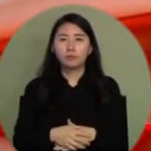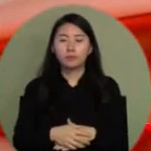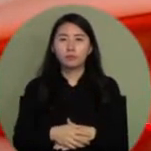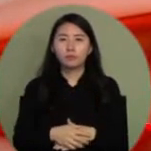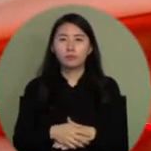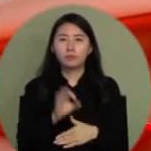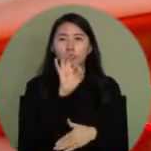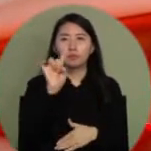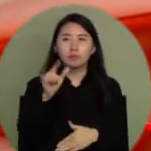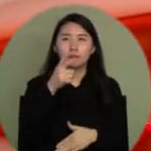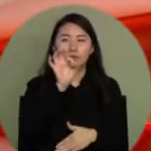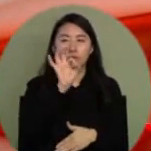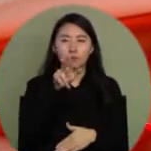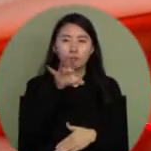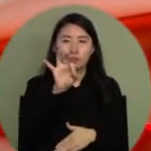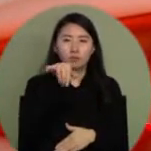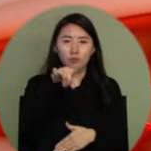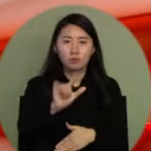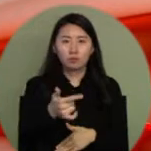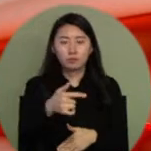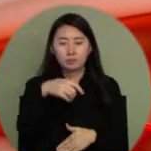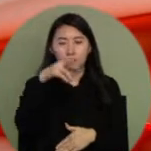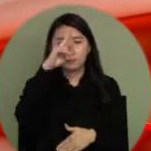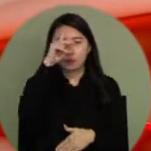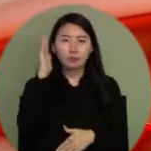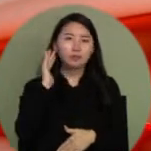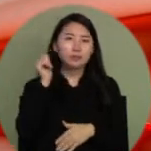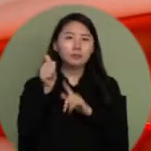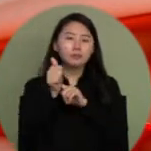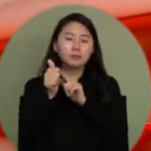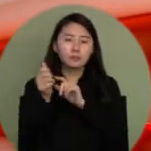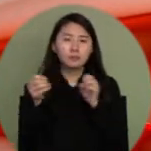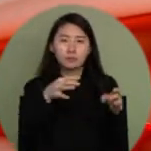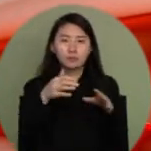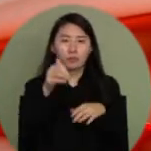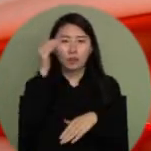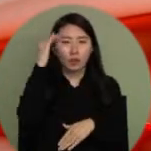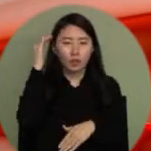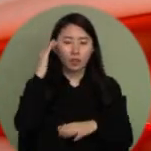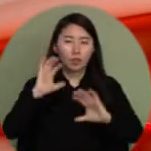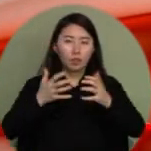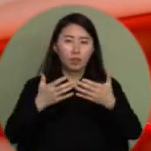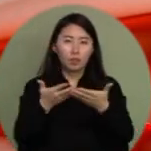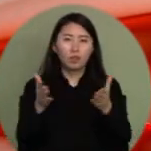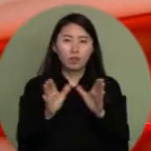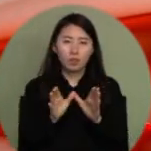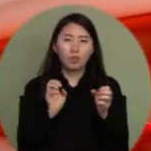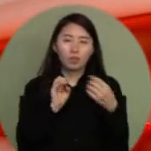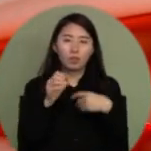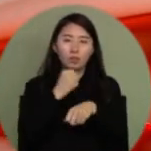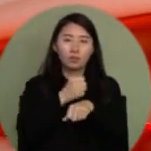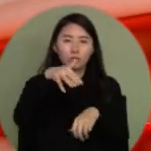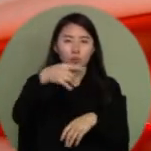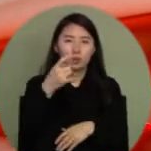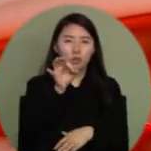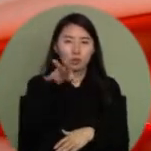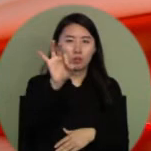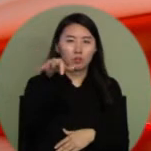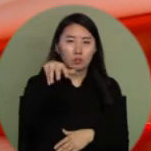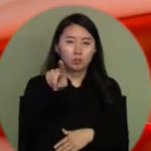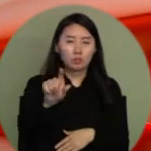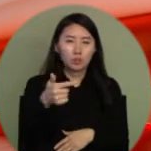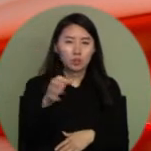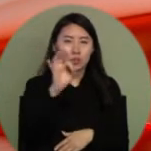안영환 예비 후보는 박근혜 대통령 후보 당시 대변인과 한나라당 대변인을 지냈습니다 최영철 예비후보 늘